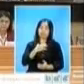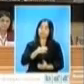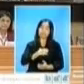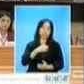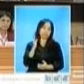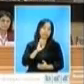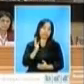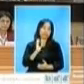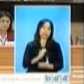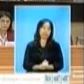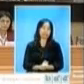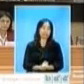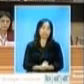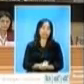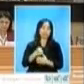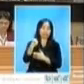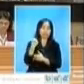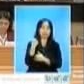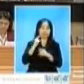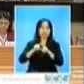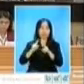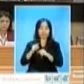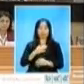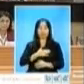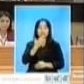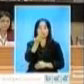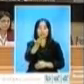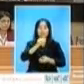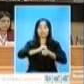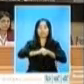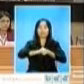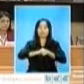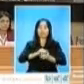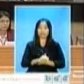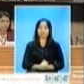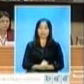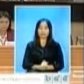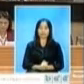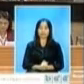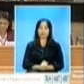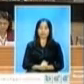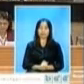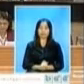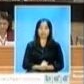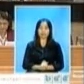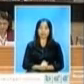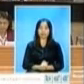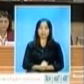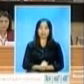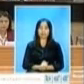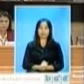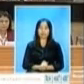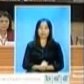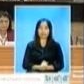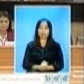จะไม่ทำให้ท่านผิดหวังอ่ะคุณนิคมบอกแบบนี ้ก็นั่นนะฮะสิ่งที่เขาสงสัยกันก็คือท่านเนี่ยอายุขนาดไหนแล้วแล้วท่านเนี่ยกำลังทำอะ